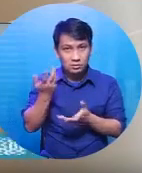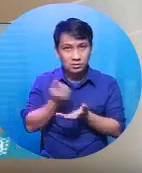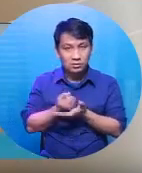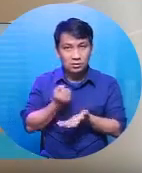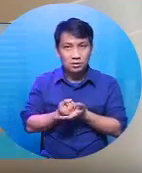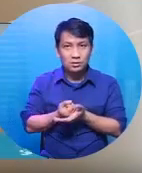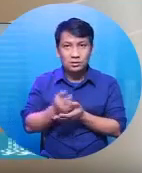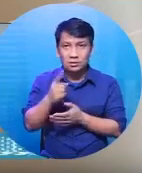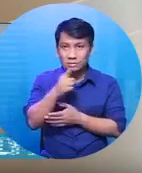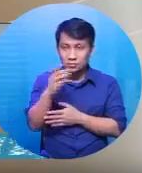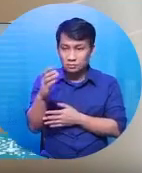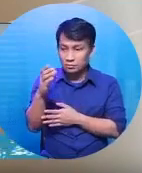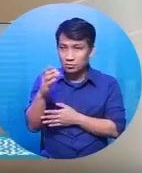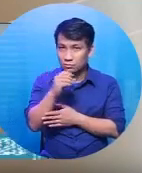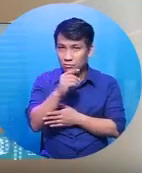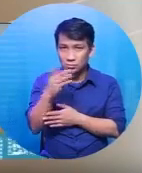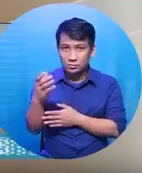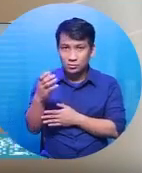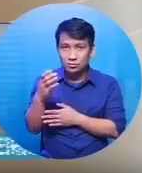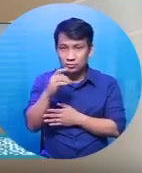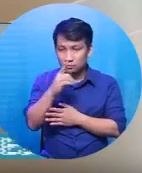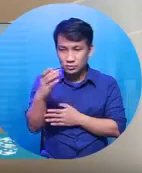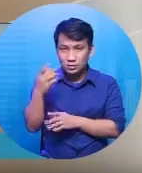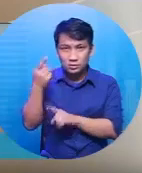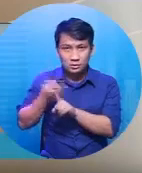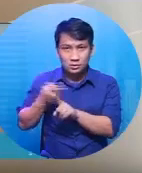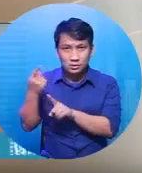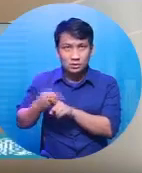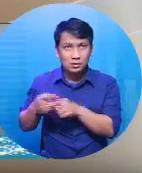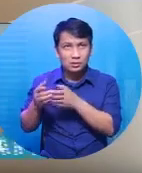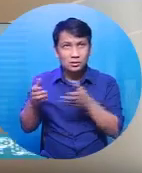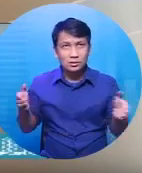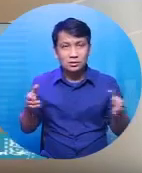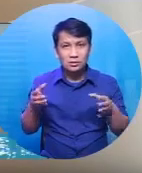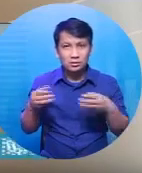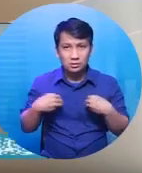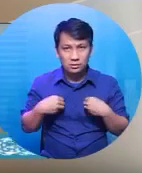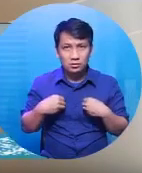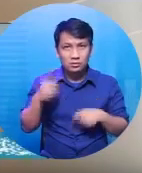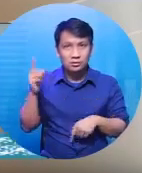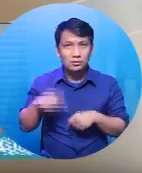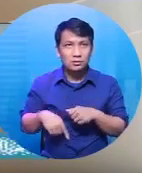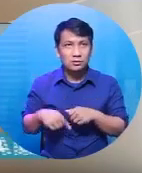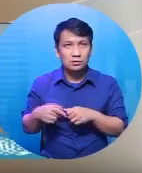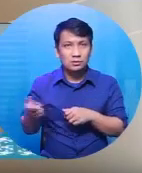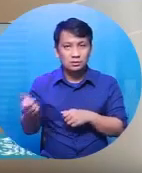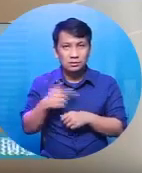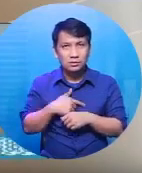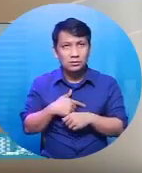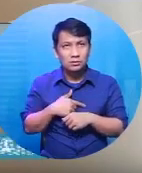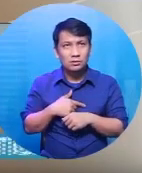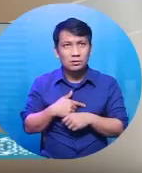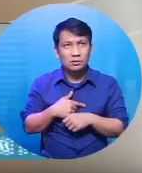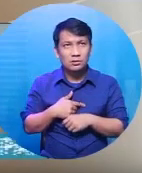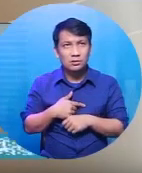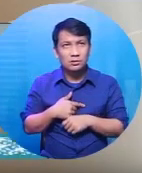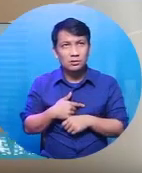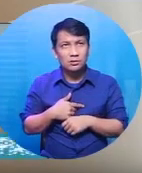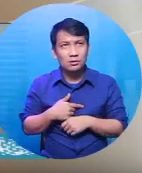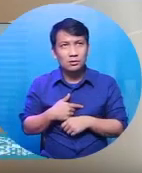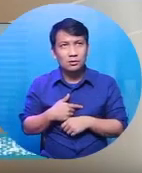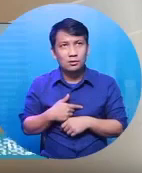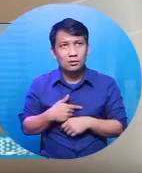doon, $100, kunya na lang, $100 a month, $100 din matatanggap niya sa unemployment. Nay, makinig ka muna. Shh, shh. Off niyo si